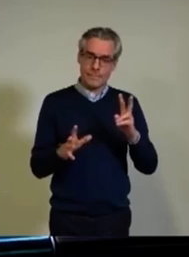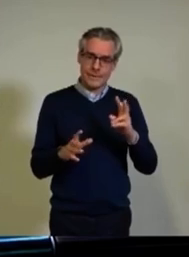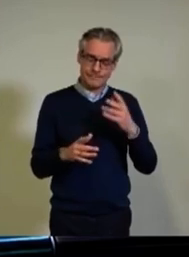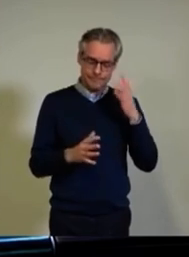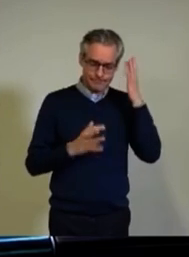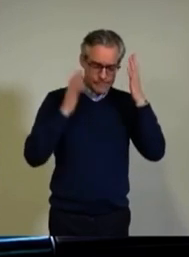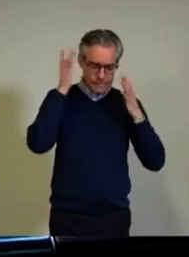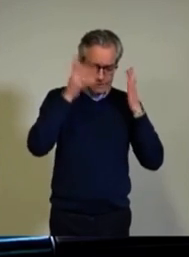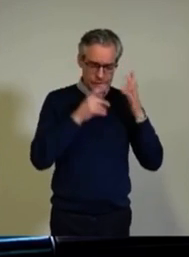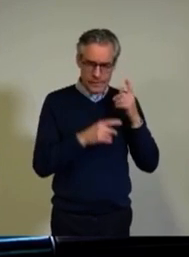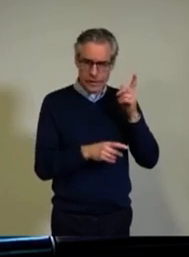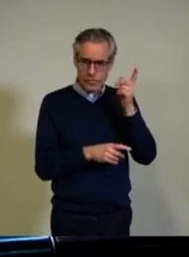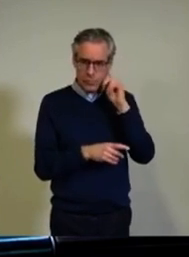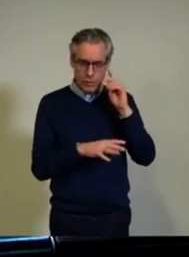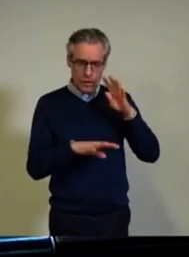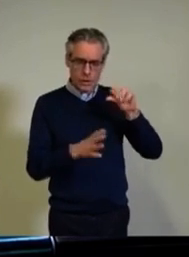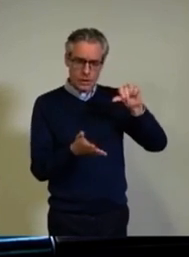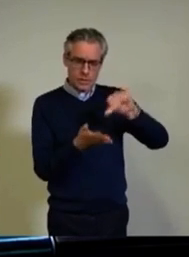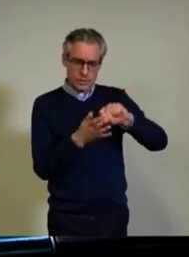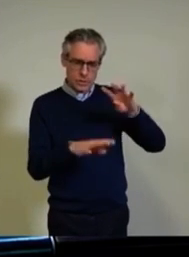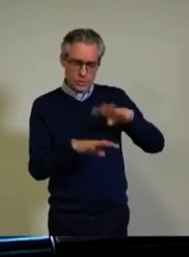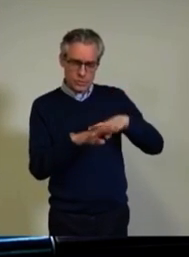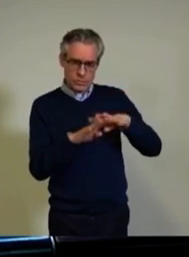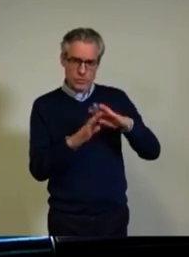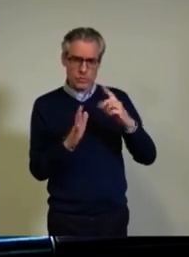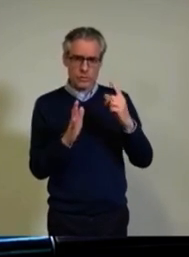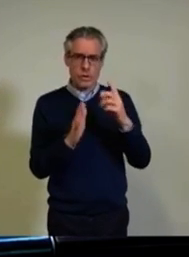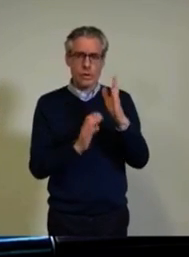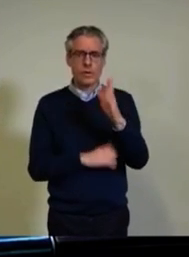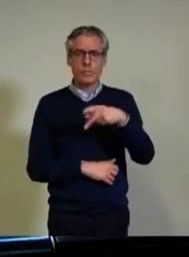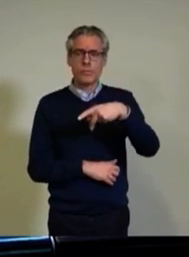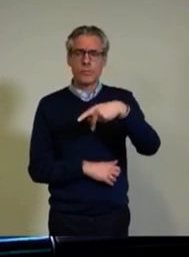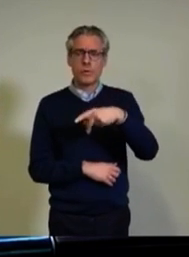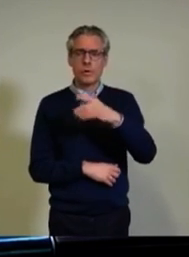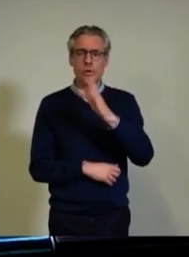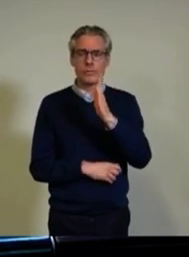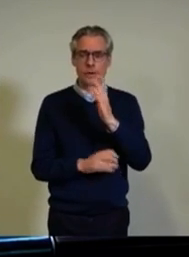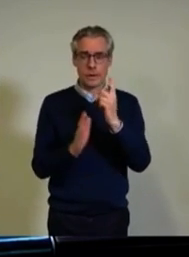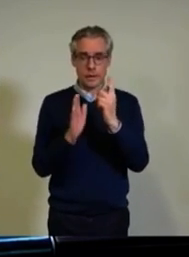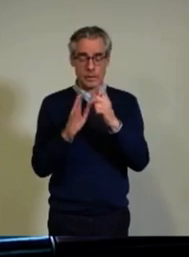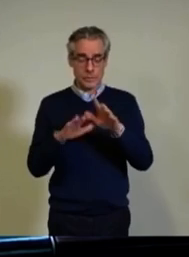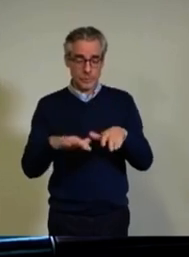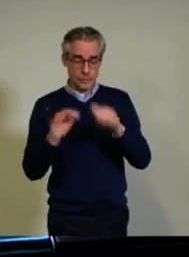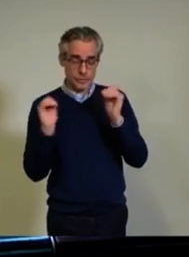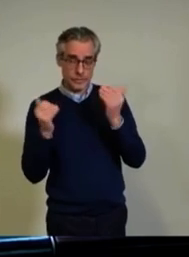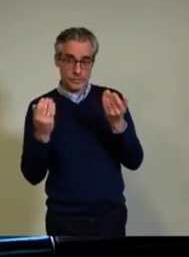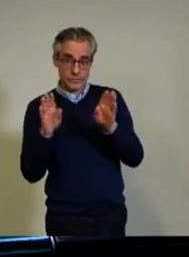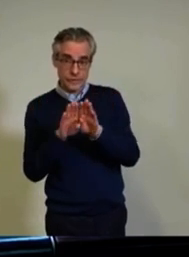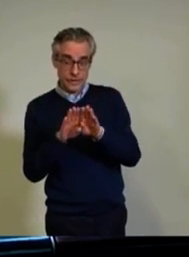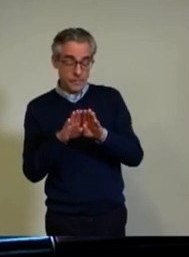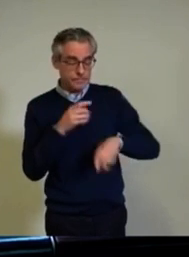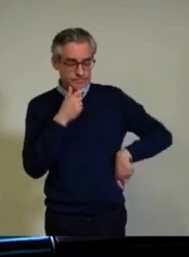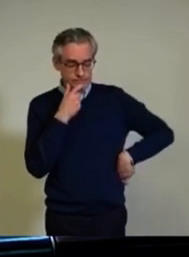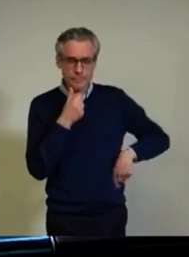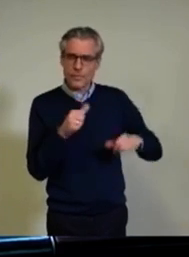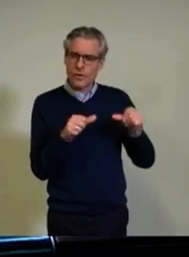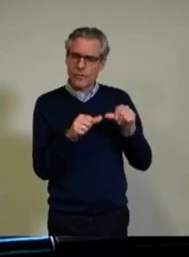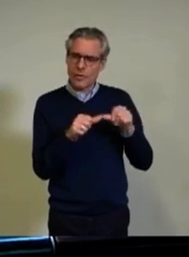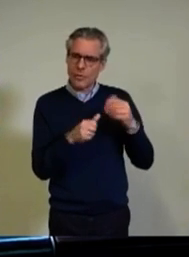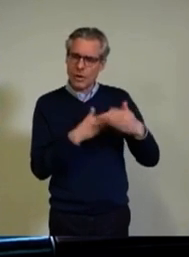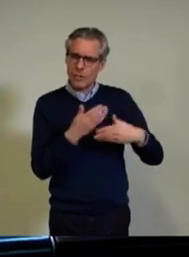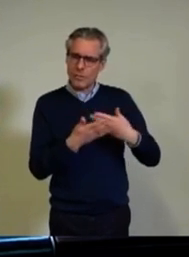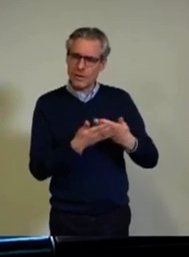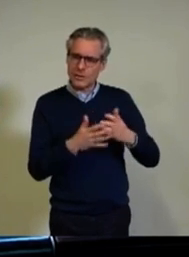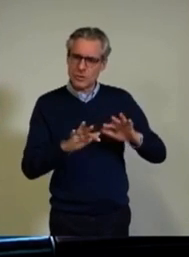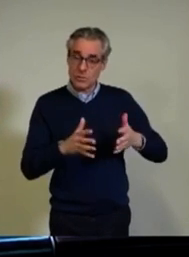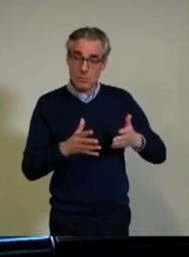inquiet par l'idée que ce centre social puisse partir sans savoir par